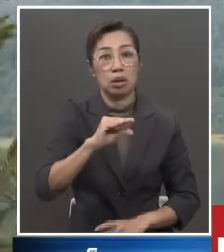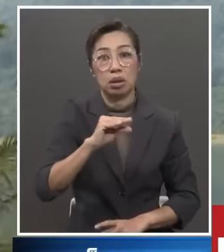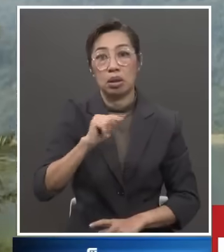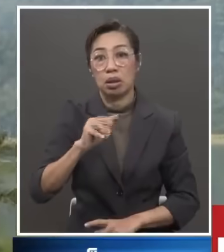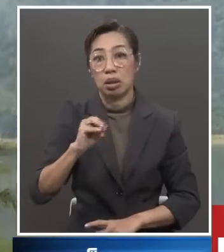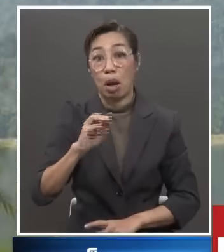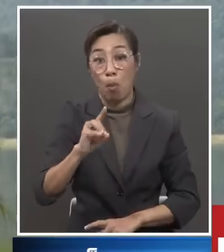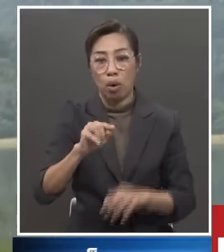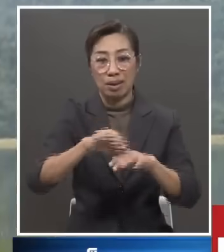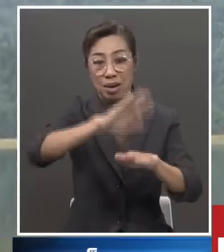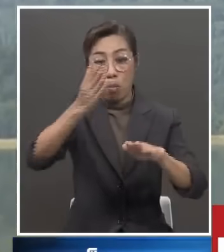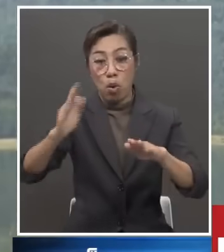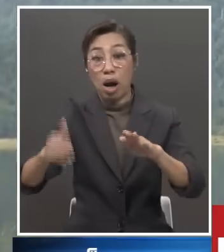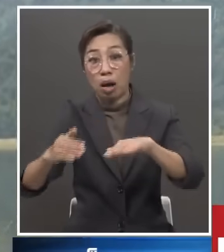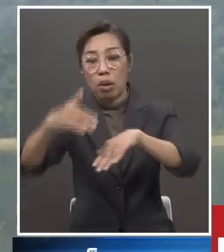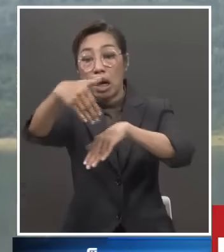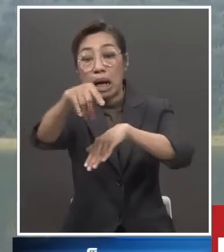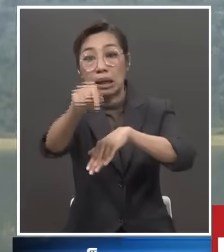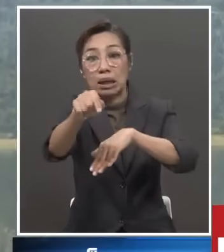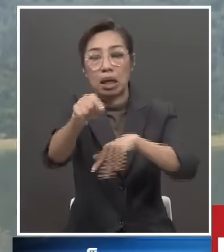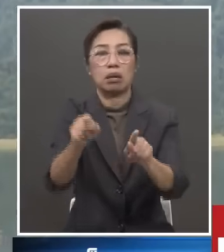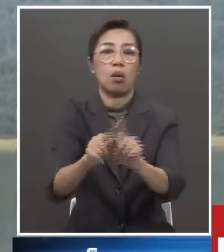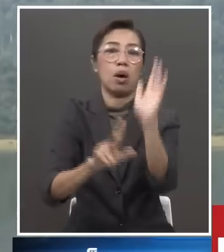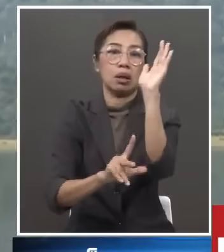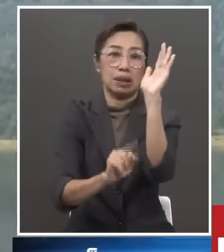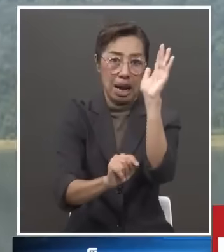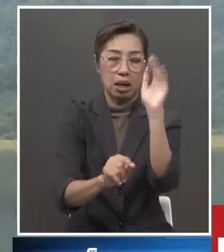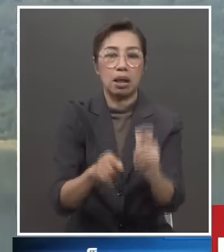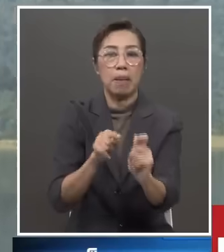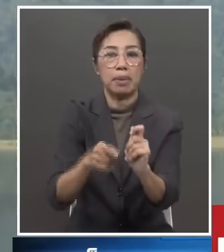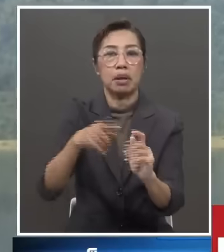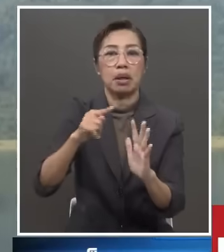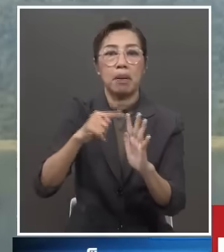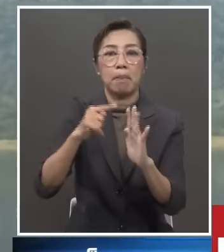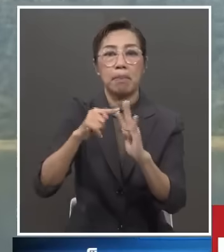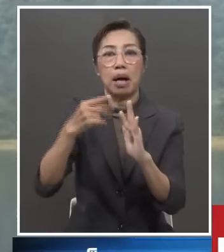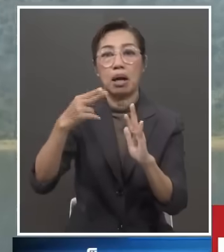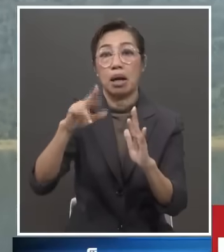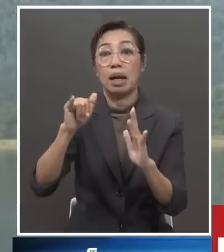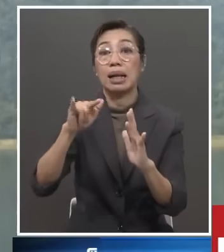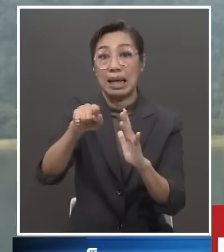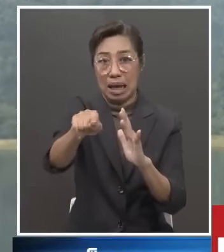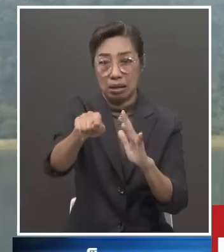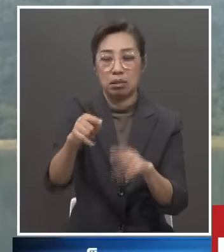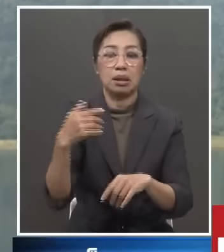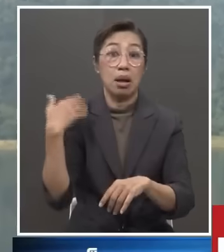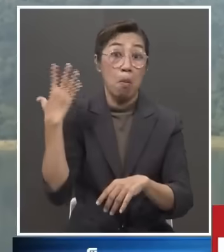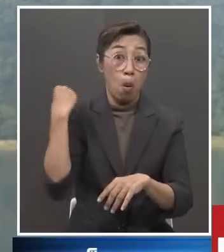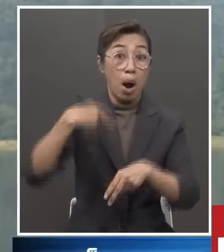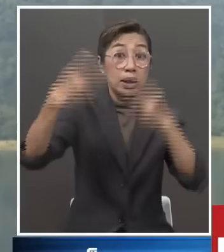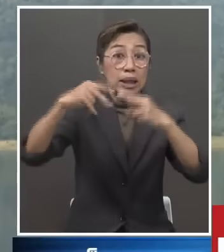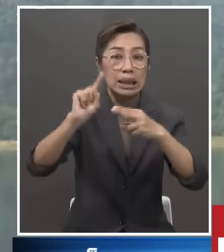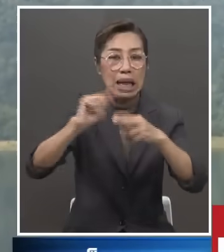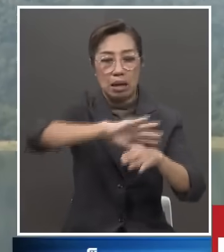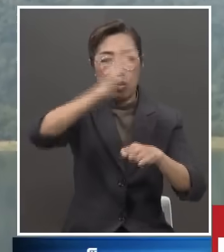ภูเขาลูกนั้นนะคะก็จะเป็นอำเภอปะเหลียนจังหวัดตรังซึ่งจุดที่มีการประทะกันเมื่อวานนี้ก็อยู่ด้านหลังเขาลูกนี้